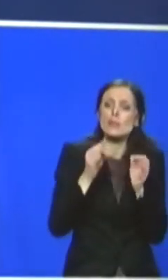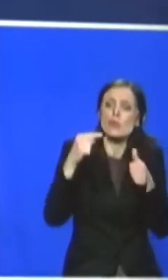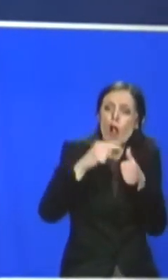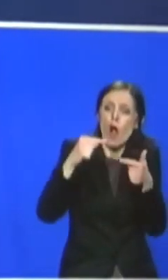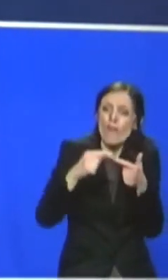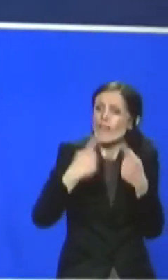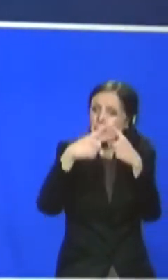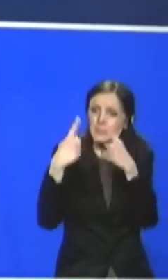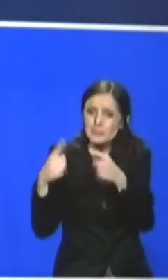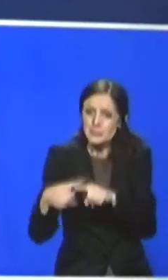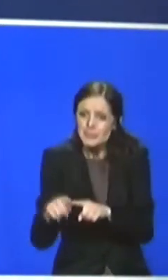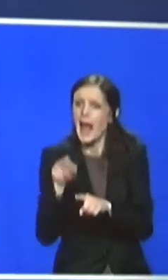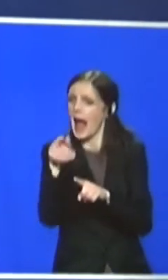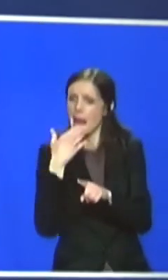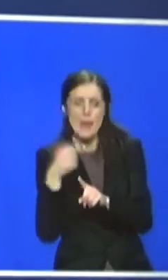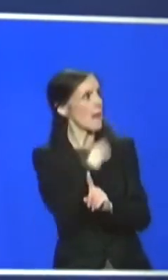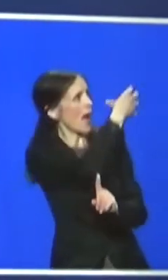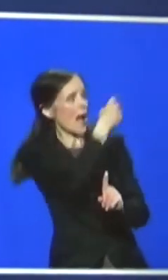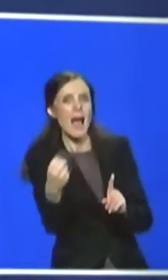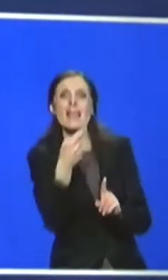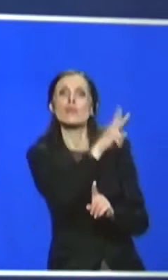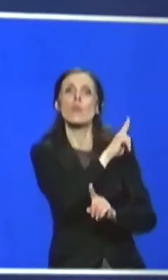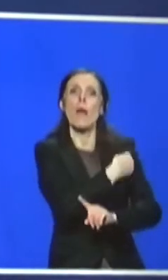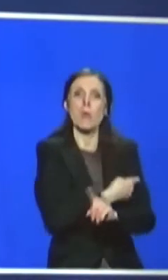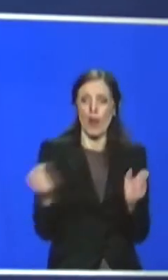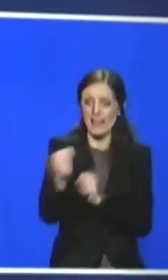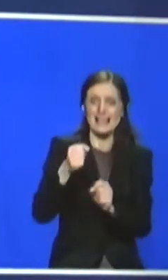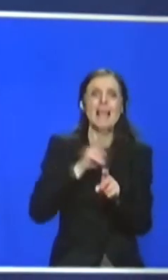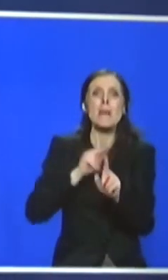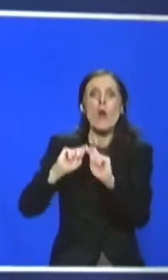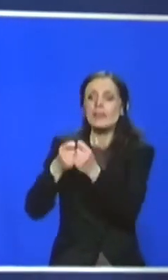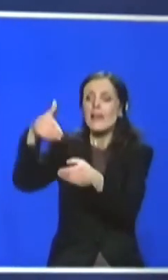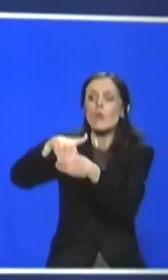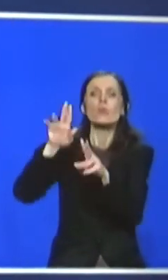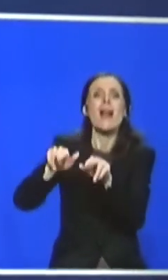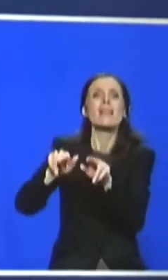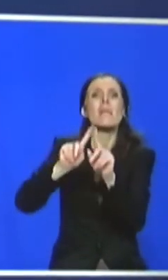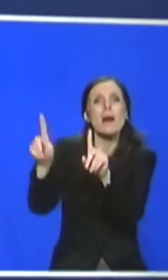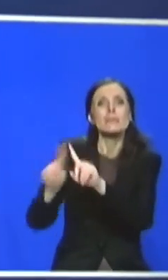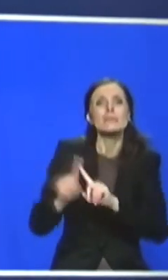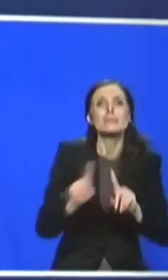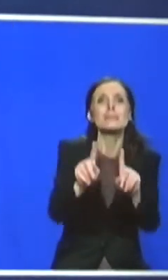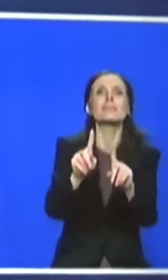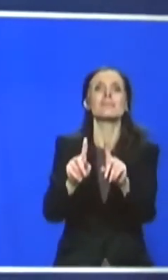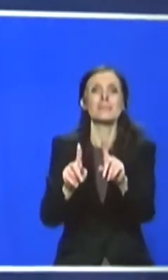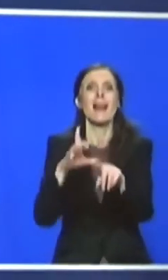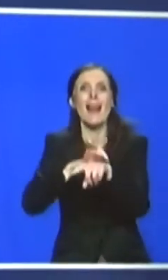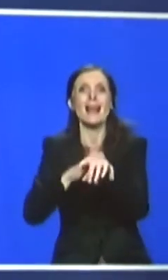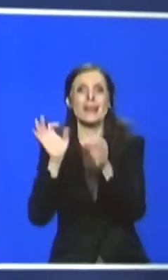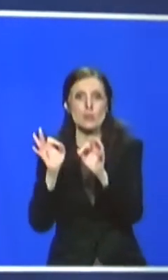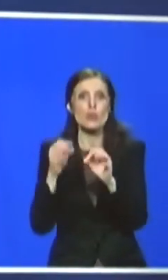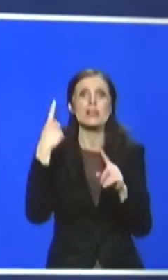ispomoći. Isto tako manevrišemo, da tako kažem, i preraspodeljujemo kadar i sredstva tamo gde je najpotrebnije, gde je